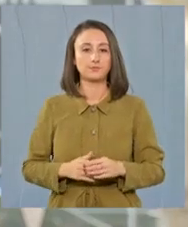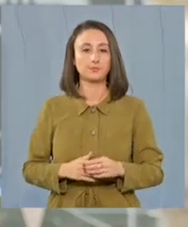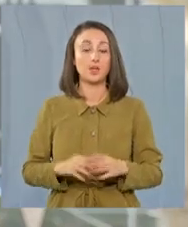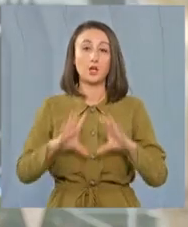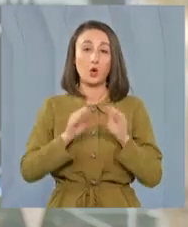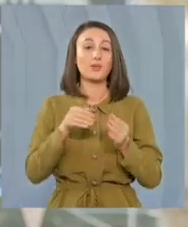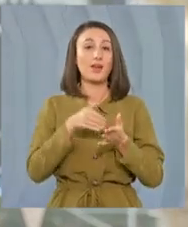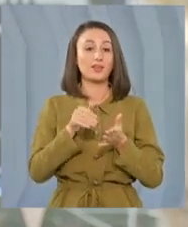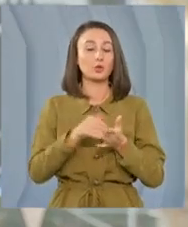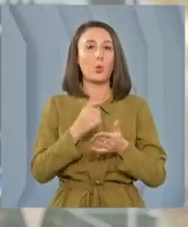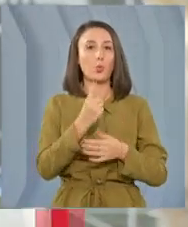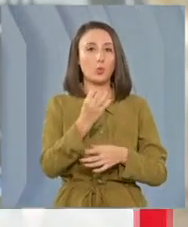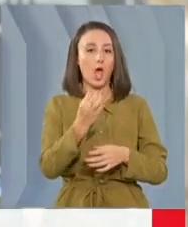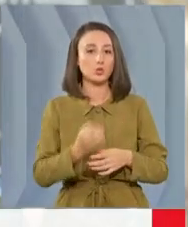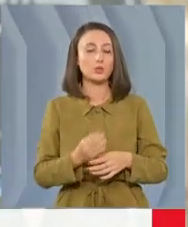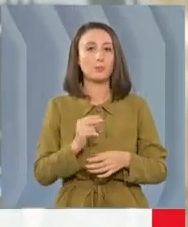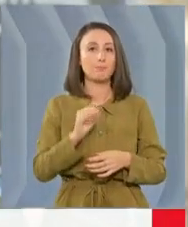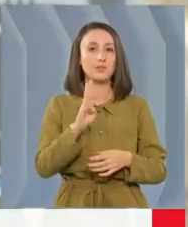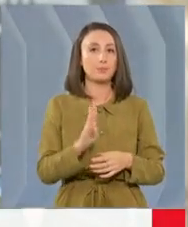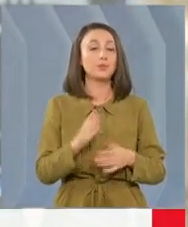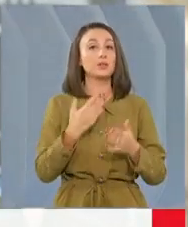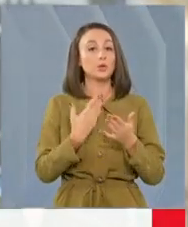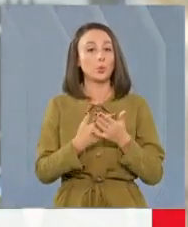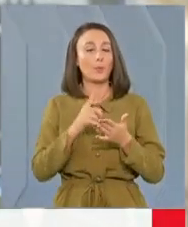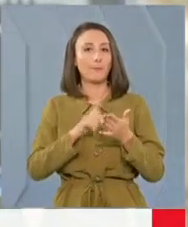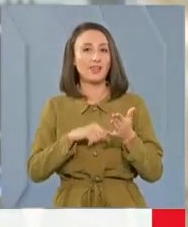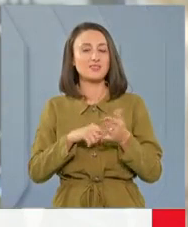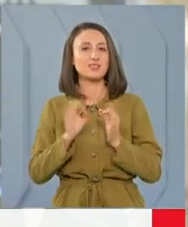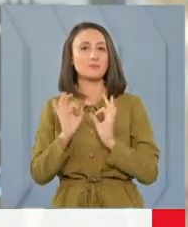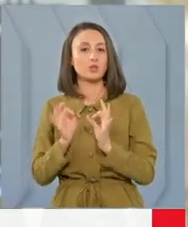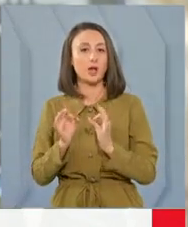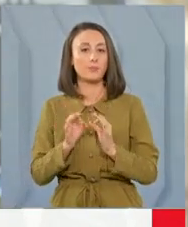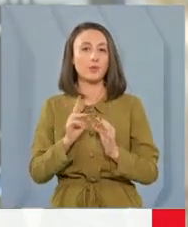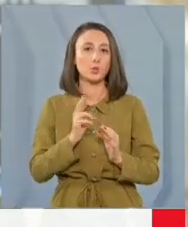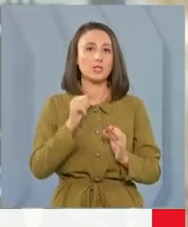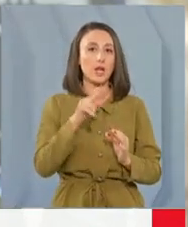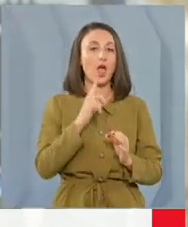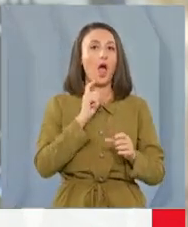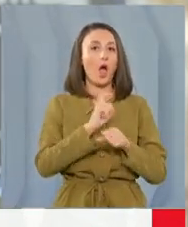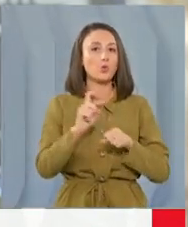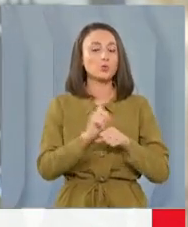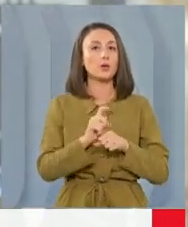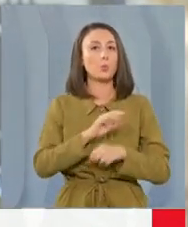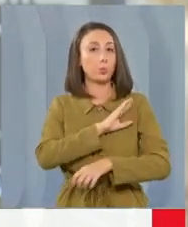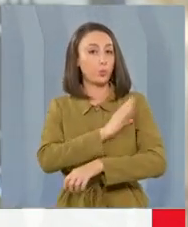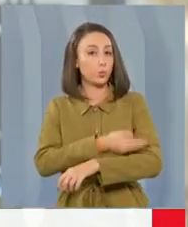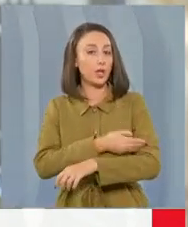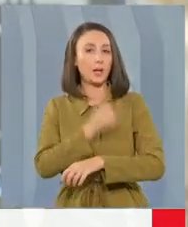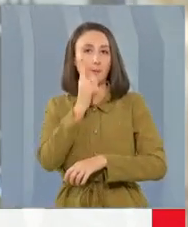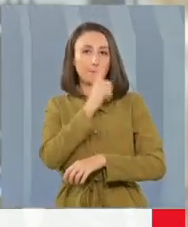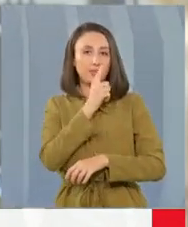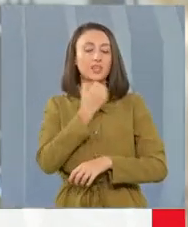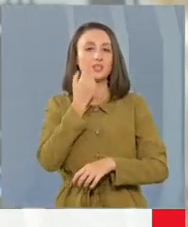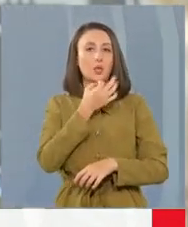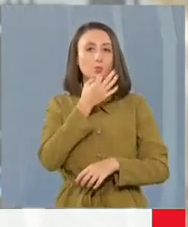România cheltuie aproape 1% din PIB doar cu pensiile speciale. USR îi acuză pe cei de la putere că mint